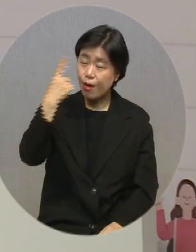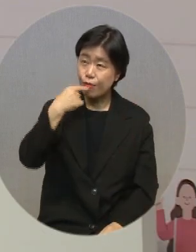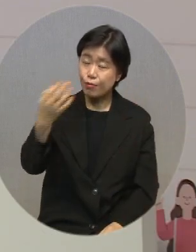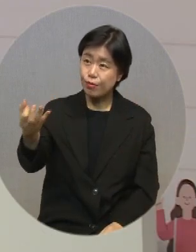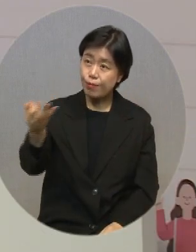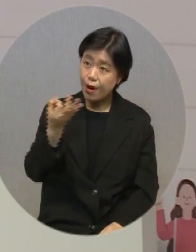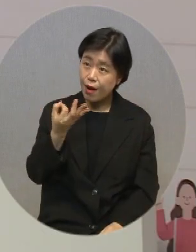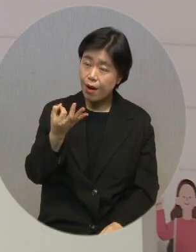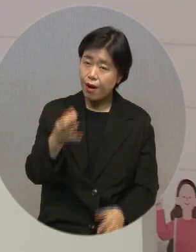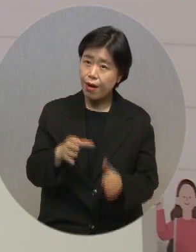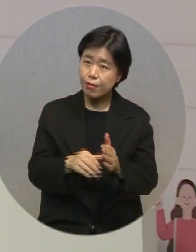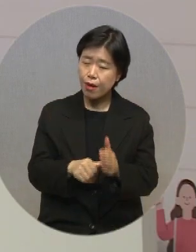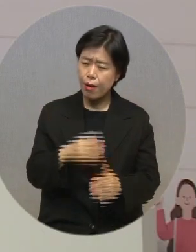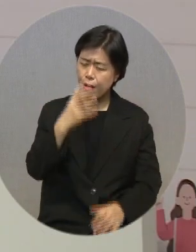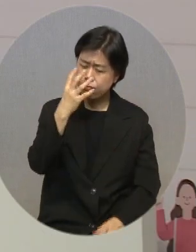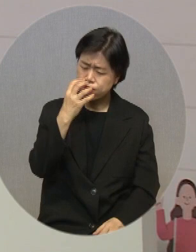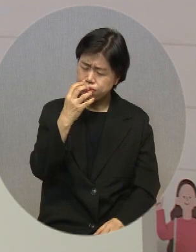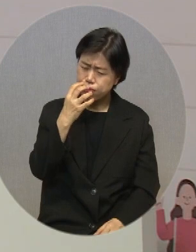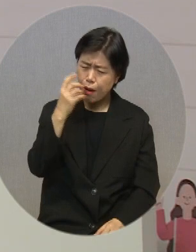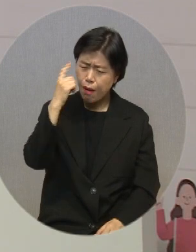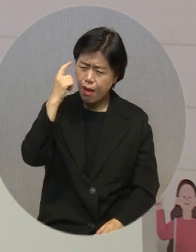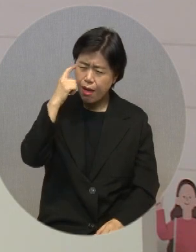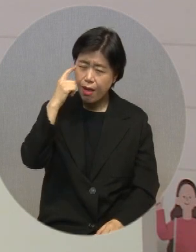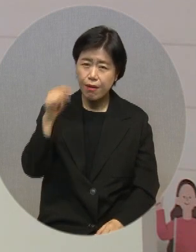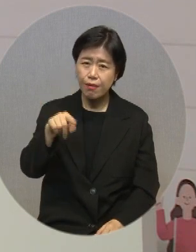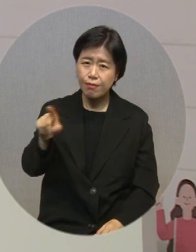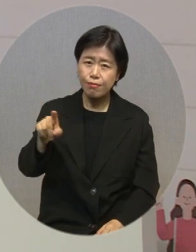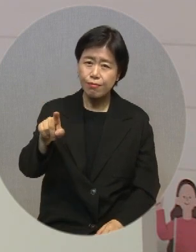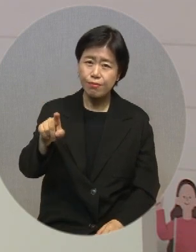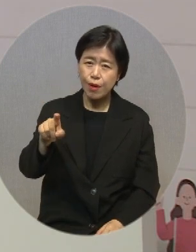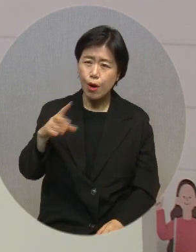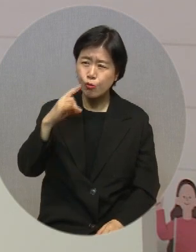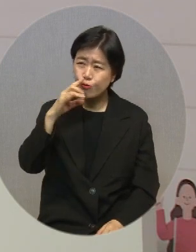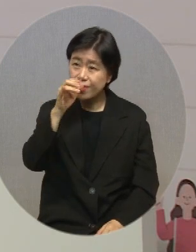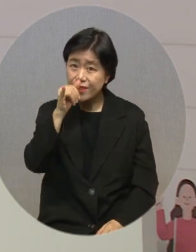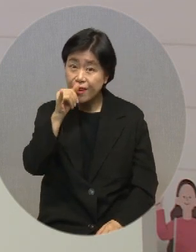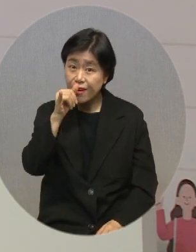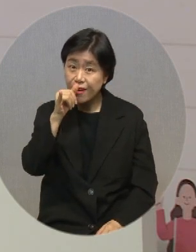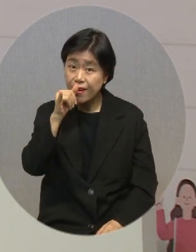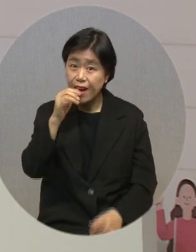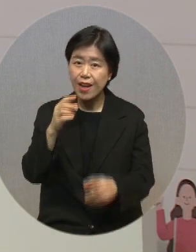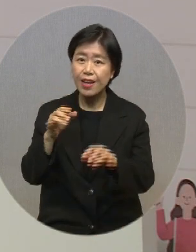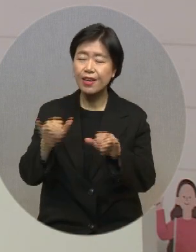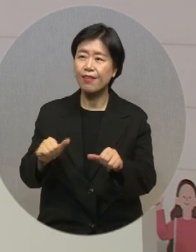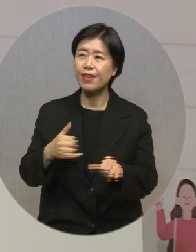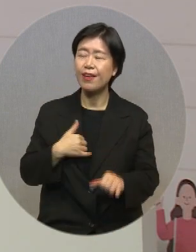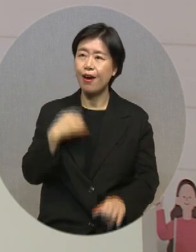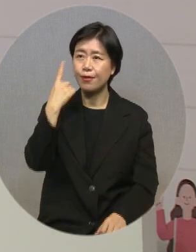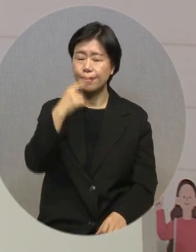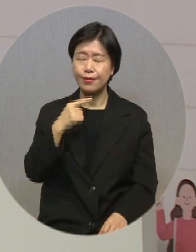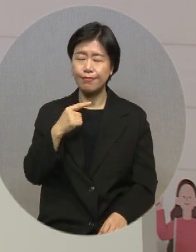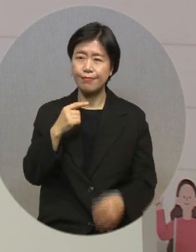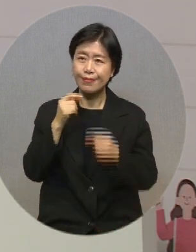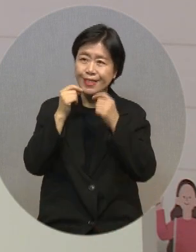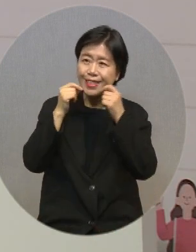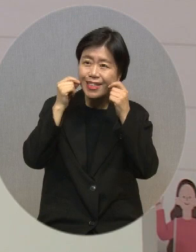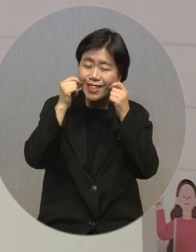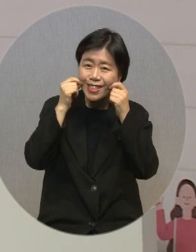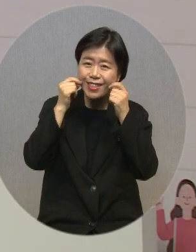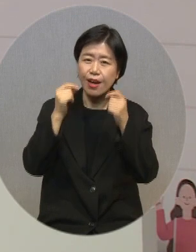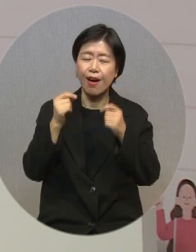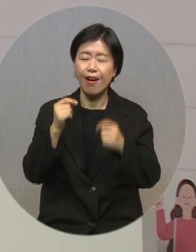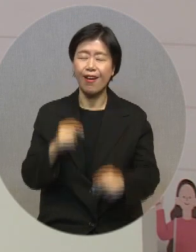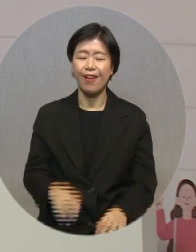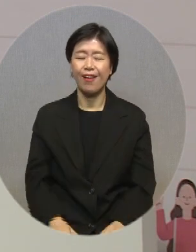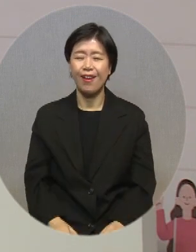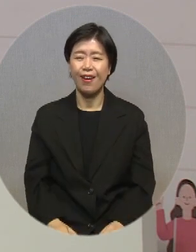왜 저 사람 얼굴 저렇게 찌뿌렸지 할까 봐 저도 막, 얼굴 네. 보고 있느라고 그냥 막 사방으로 땡길래니까 워낙 찌그러진 게